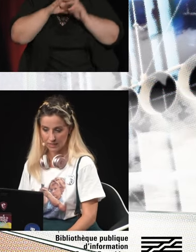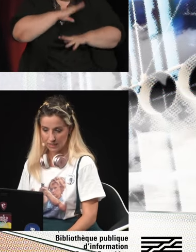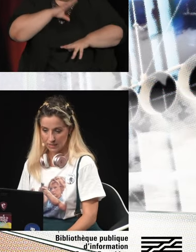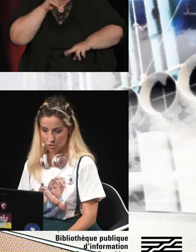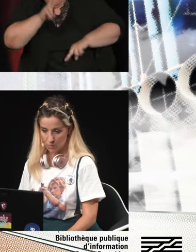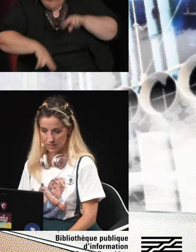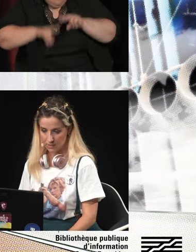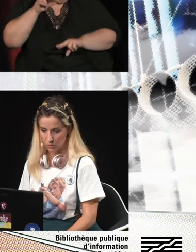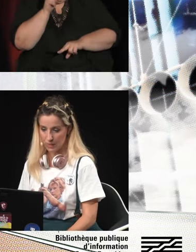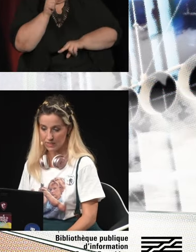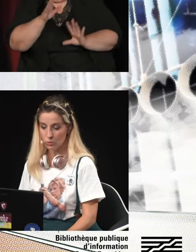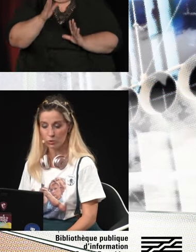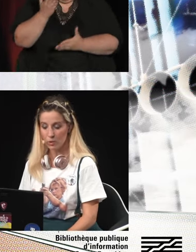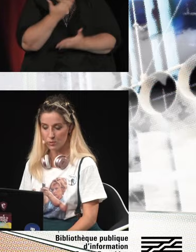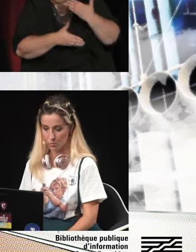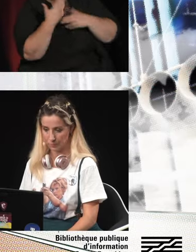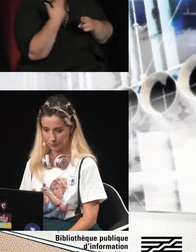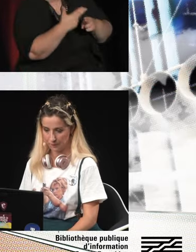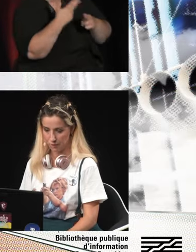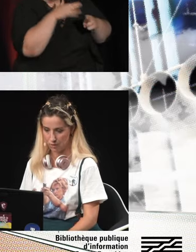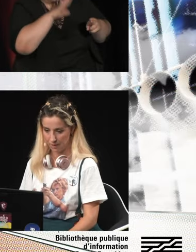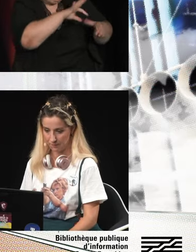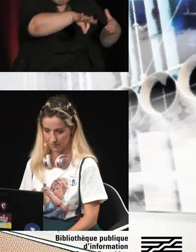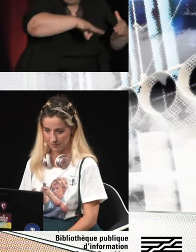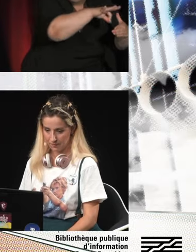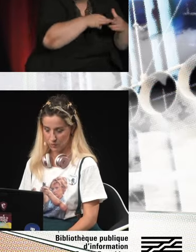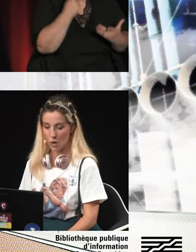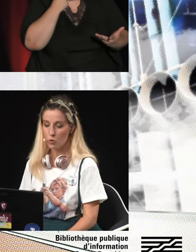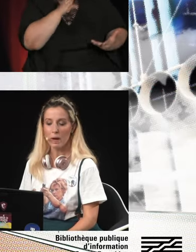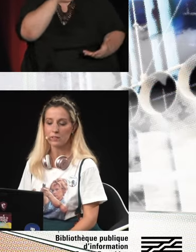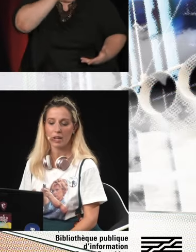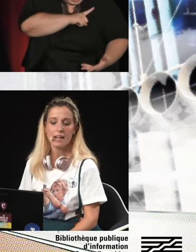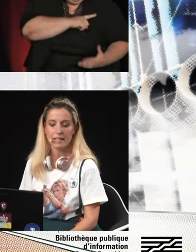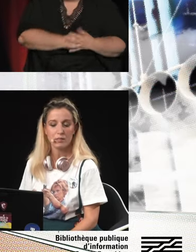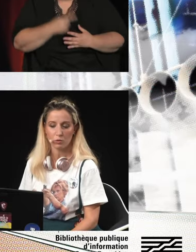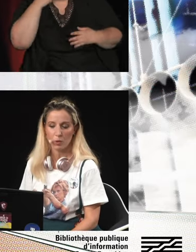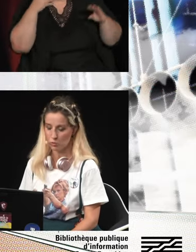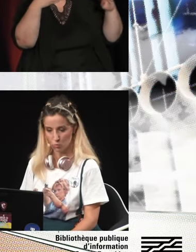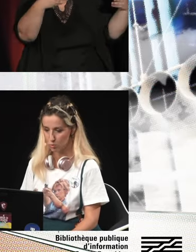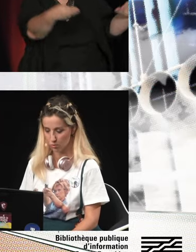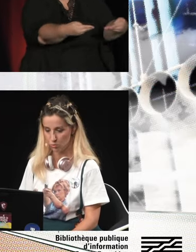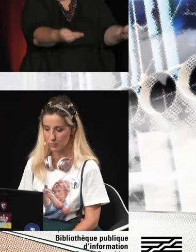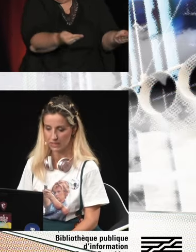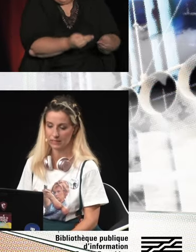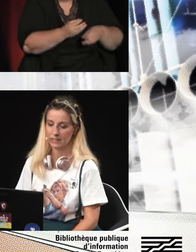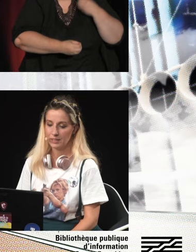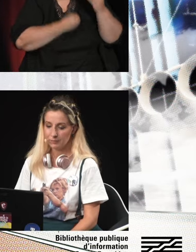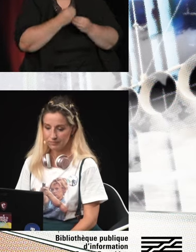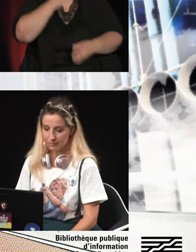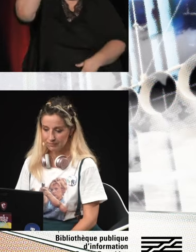j'essaye, et je remplace les gros mots par des noms de nourriture. Voilà. On va beaucoup parler de raclette, de pamplemousse, des choses